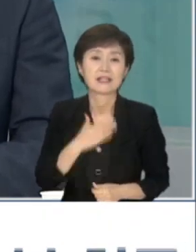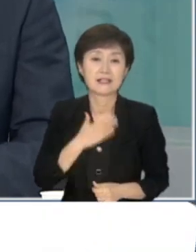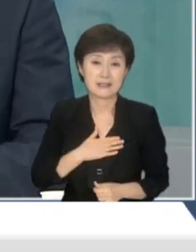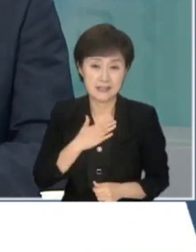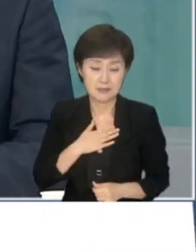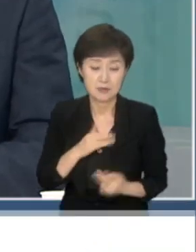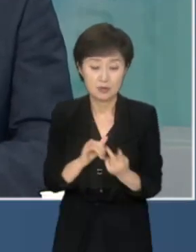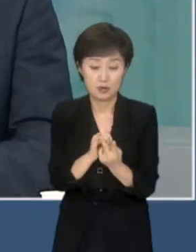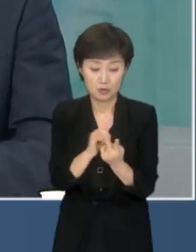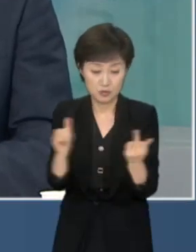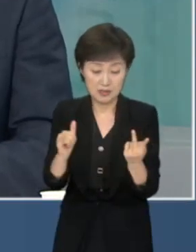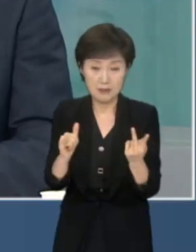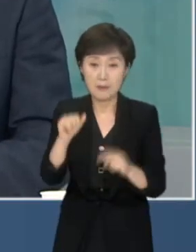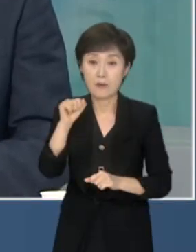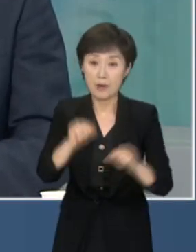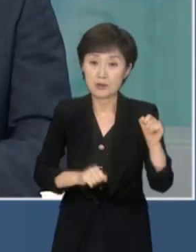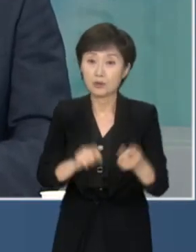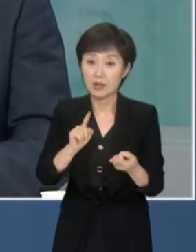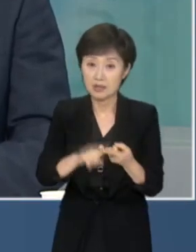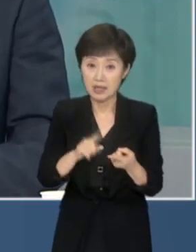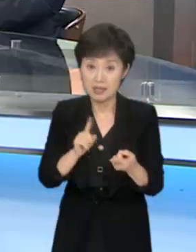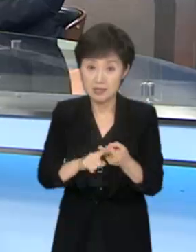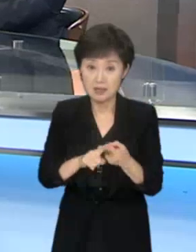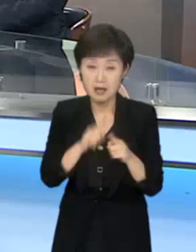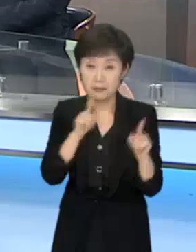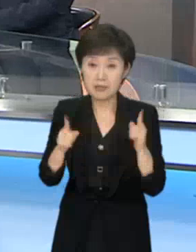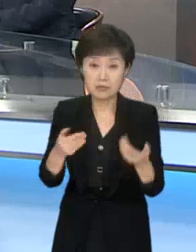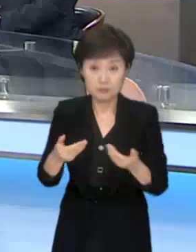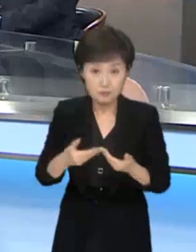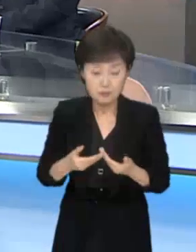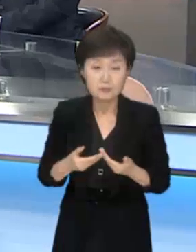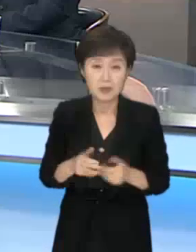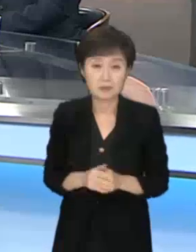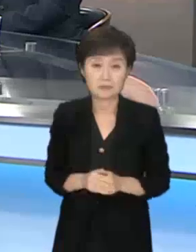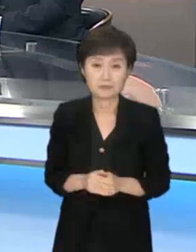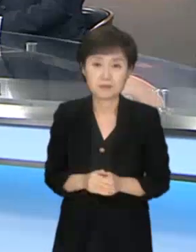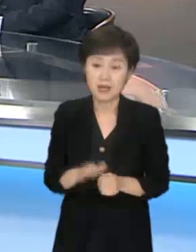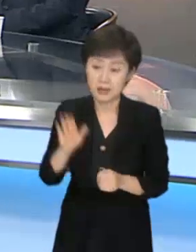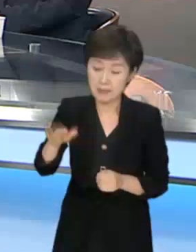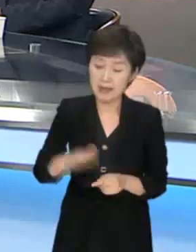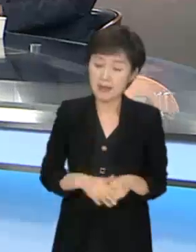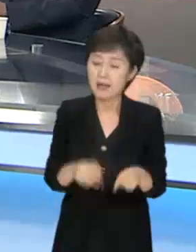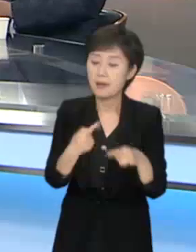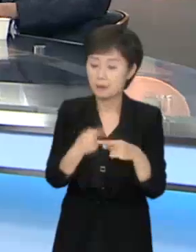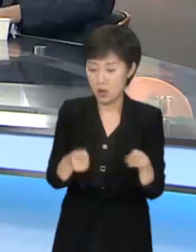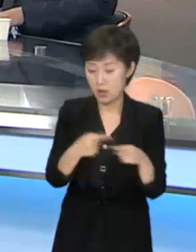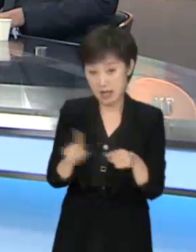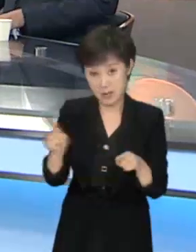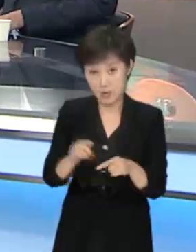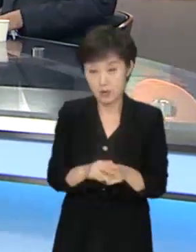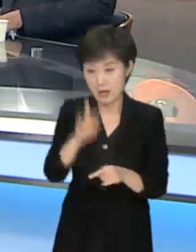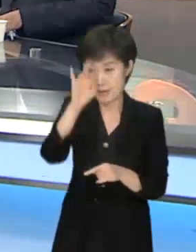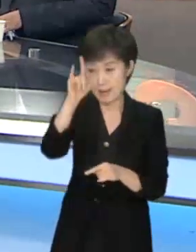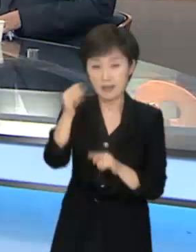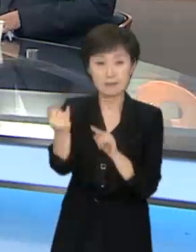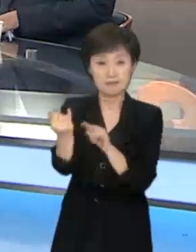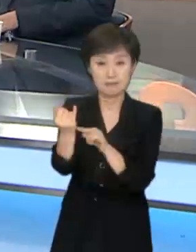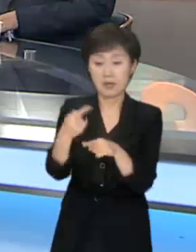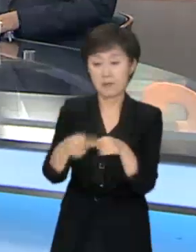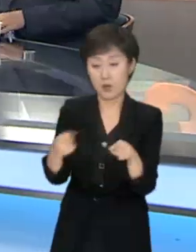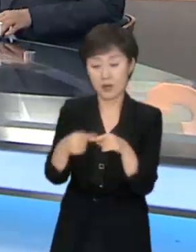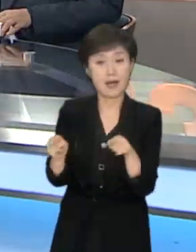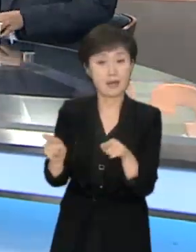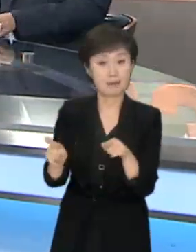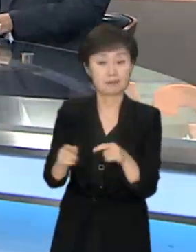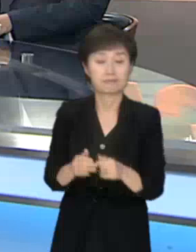좀 전직 대통 령에 대한 혹시 덧붙이는 한마디 정도 특히 박근혜 대통령의